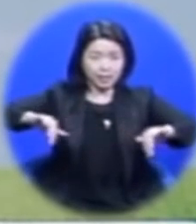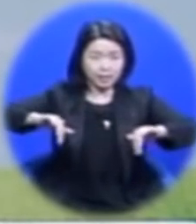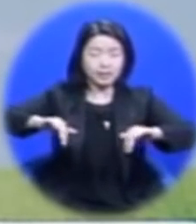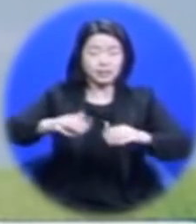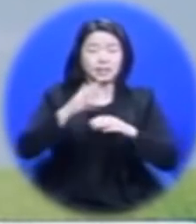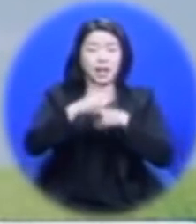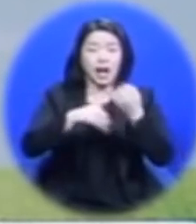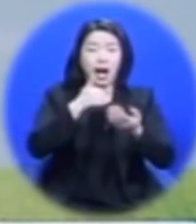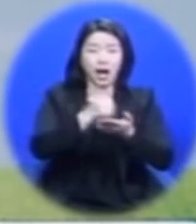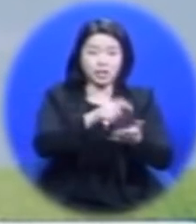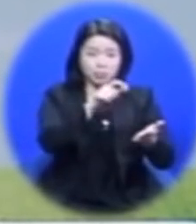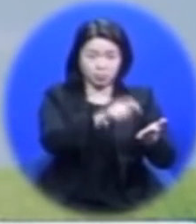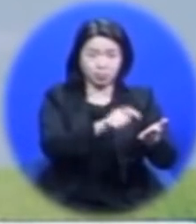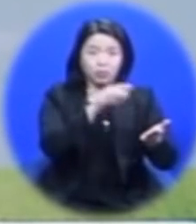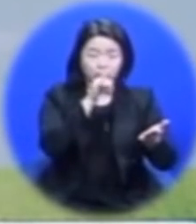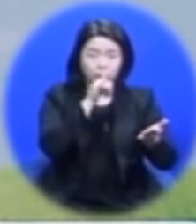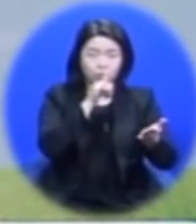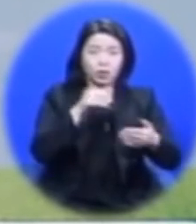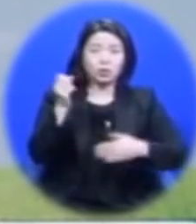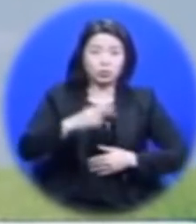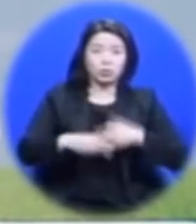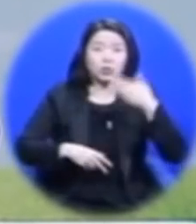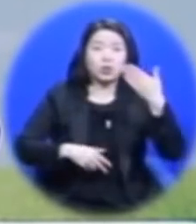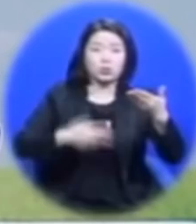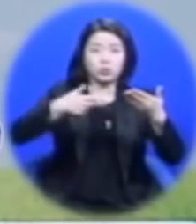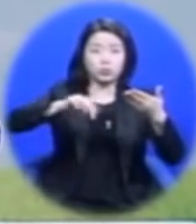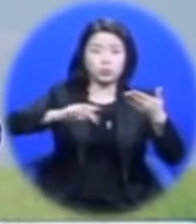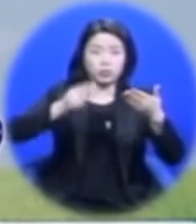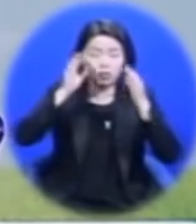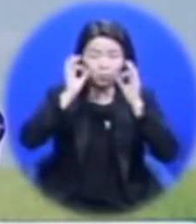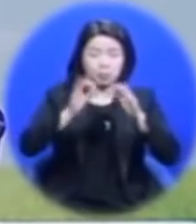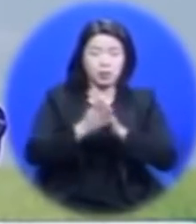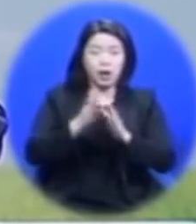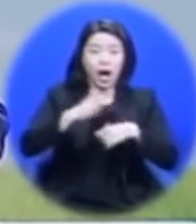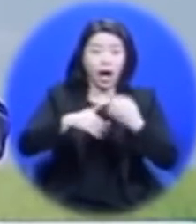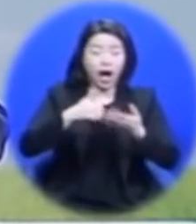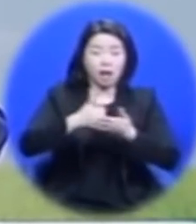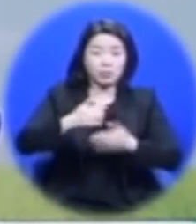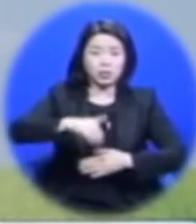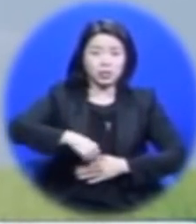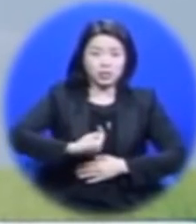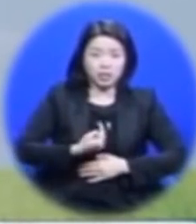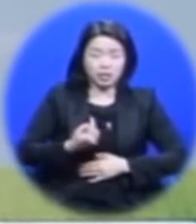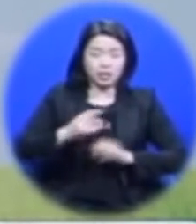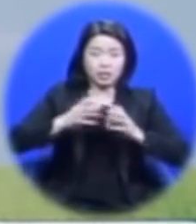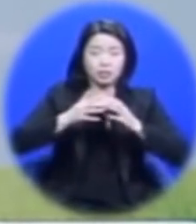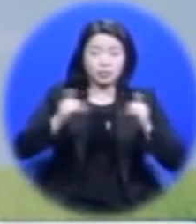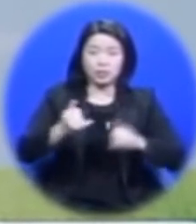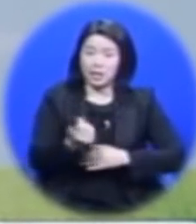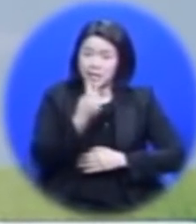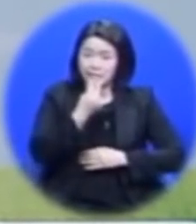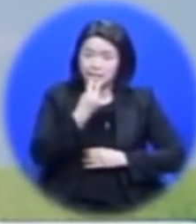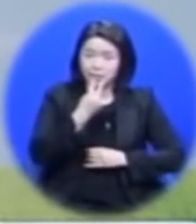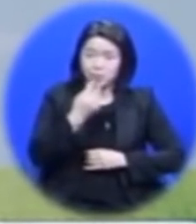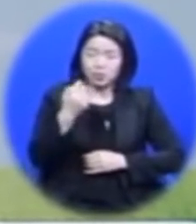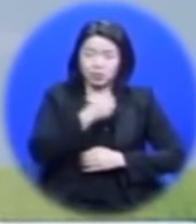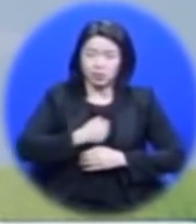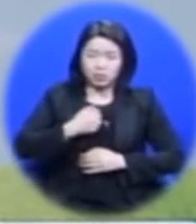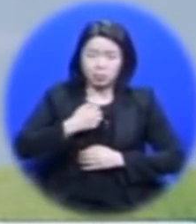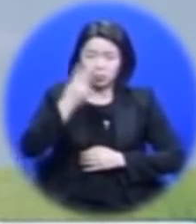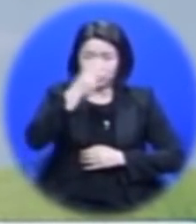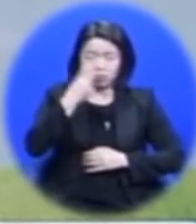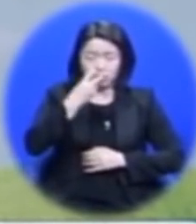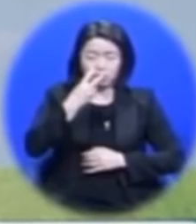하나님에 대해서 썼어요. 9절에 보면 하나님이 당신의 백성을 그 생명을 지키시고 보호하시는 것에